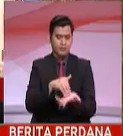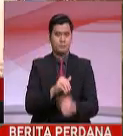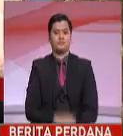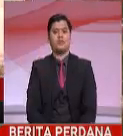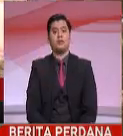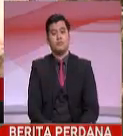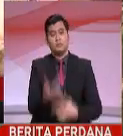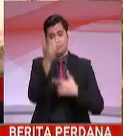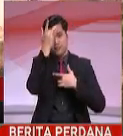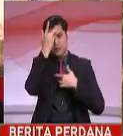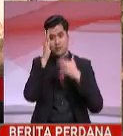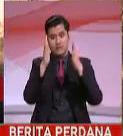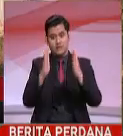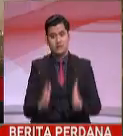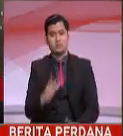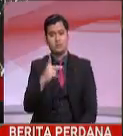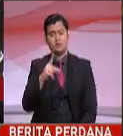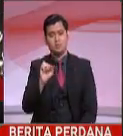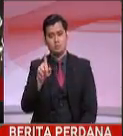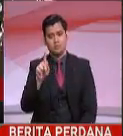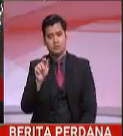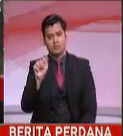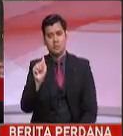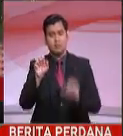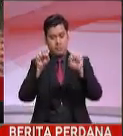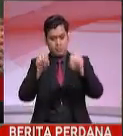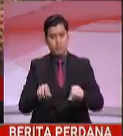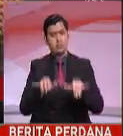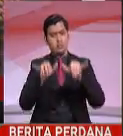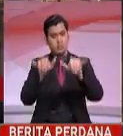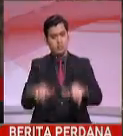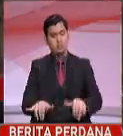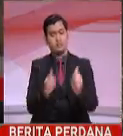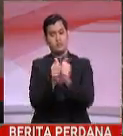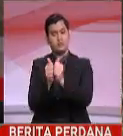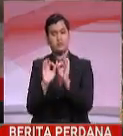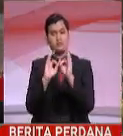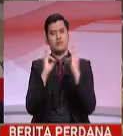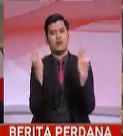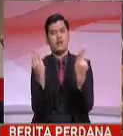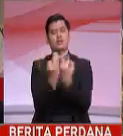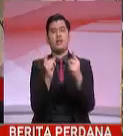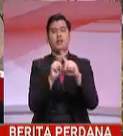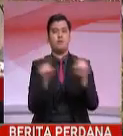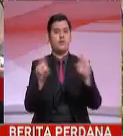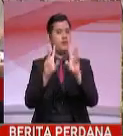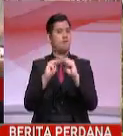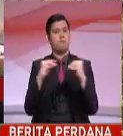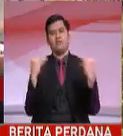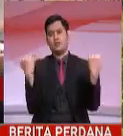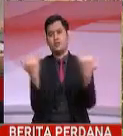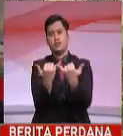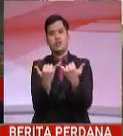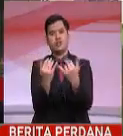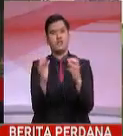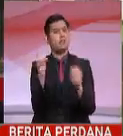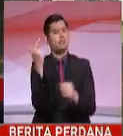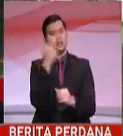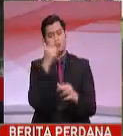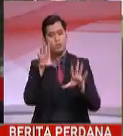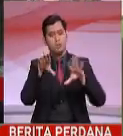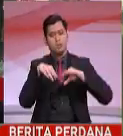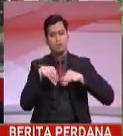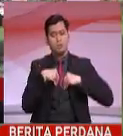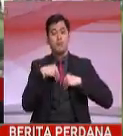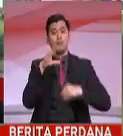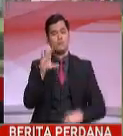boleh tinggal bersama ahli keluarga dan masyarakat, kurangnya penerimaan masyarakat terhadap mereka menyebabkan mereka memilih